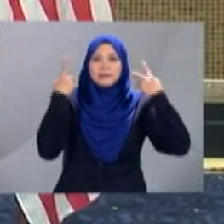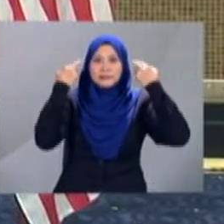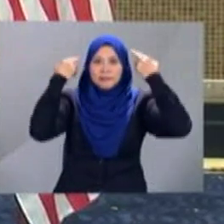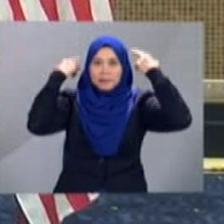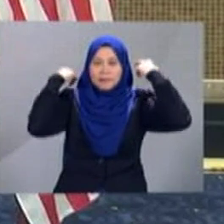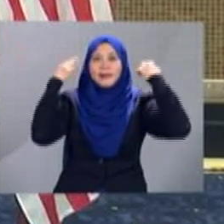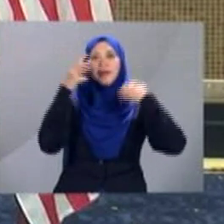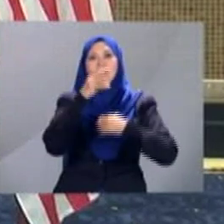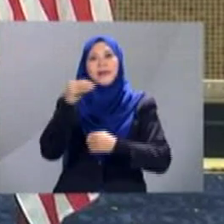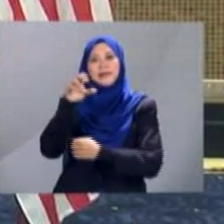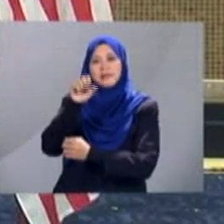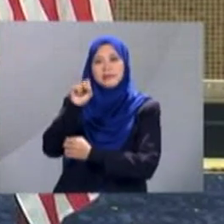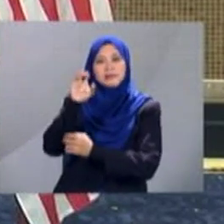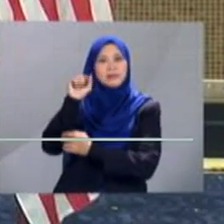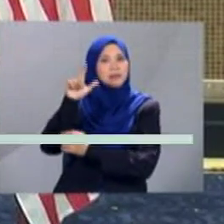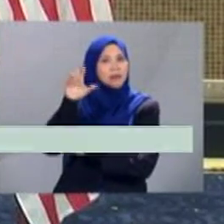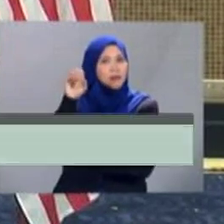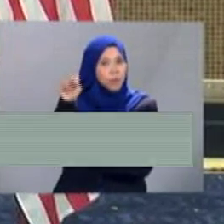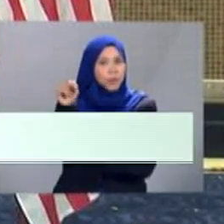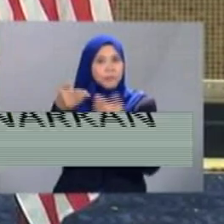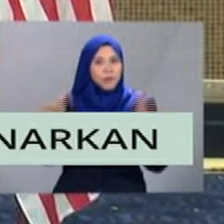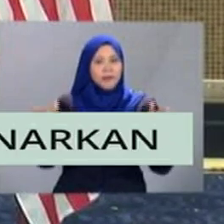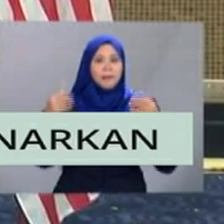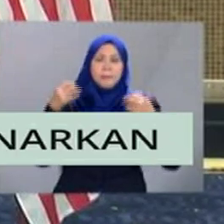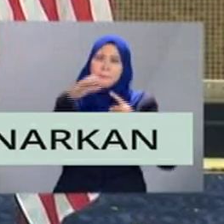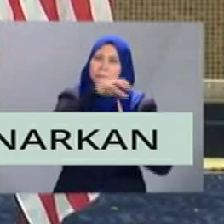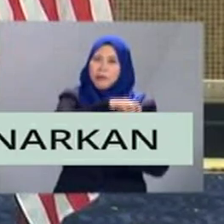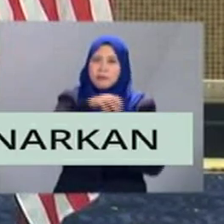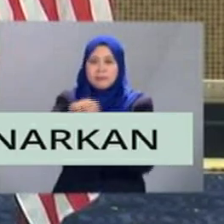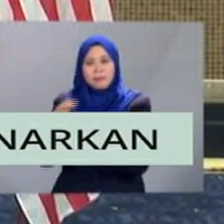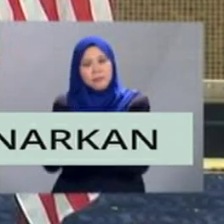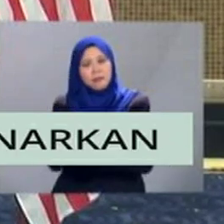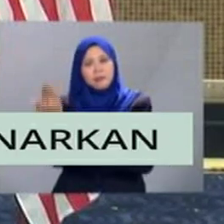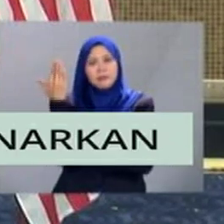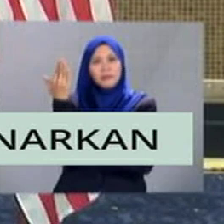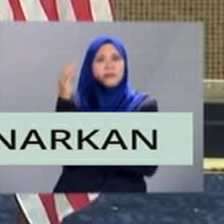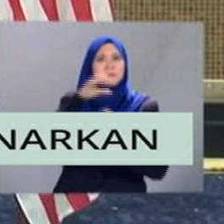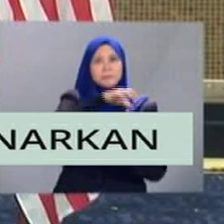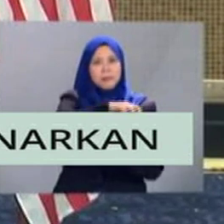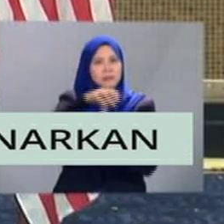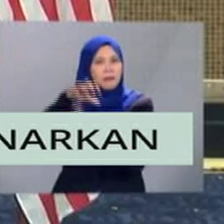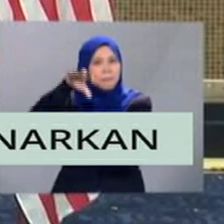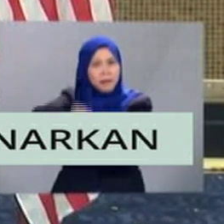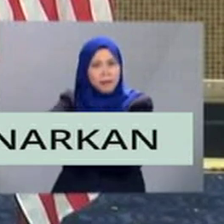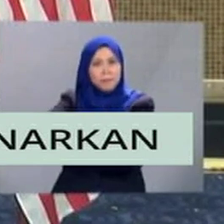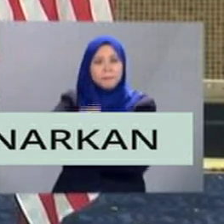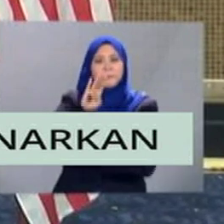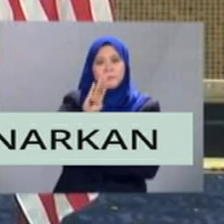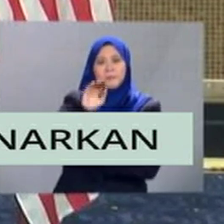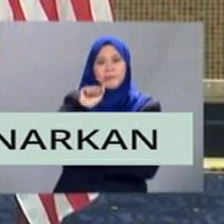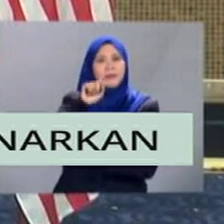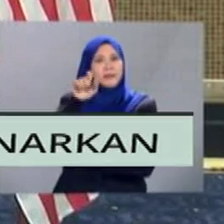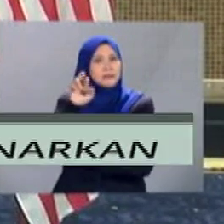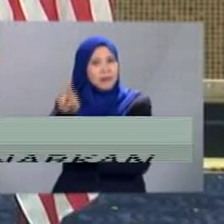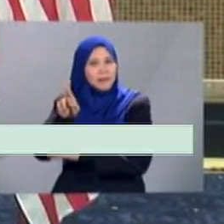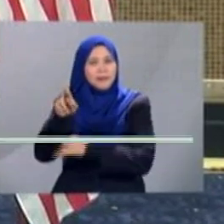dibenarkan. Pasar terbuka, pasar pagi, pasar malam, pasar tamu, bazaria,